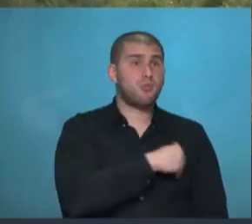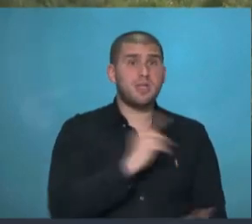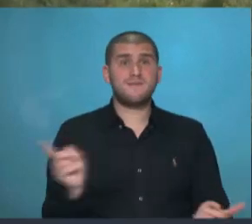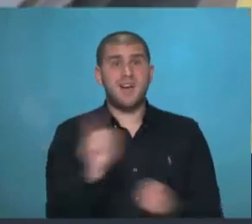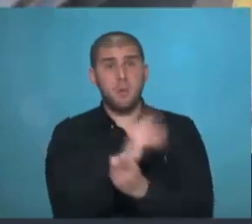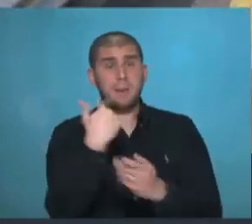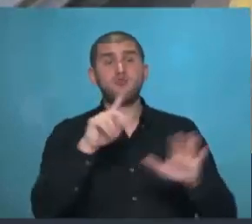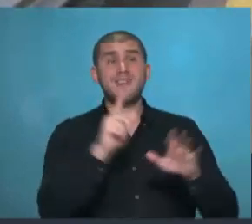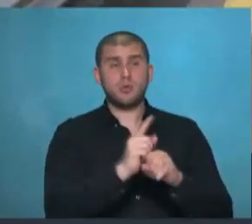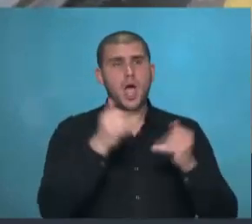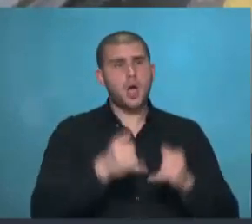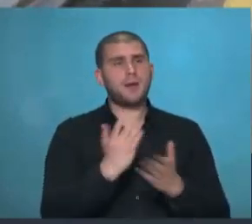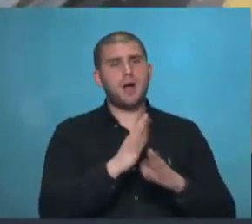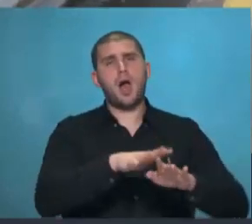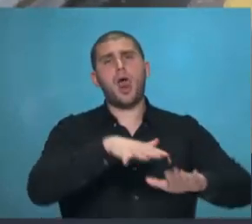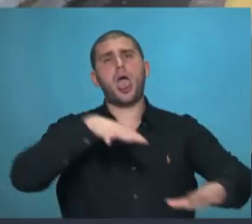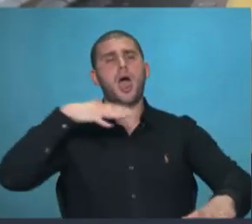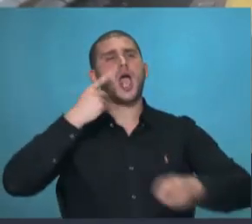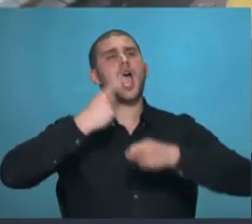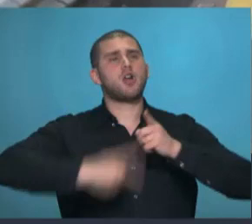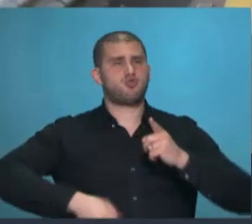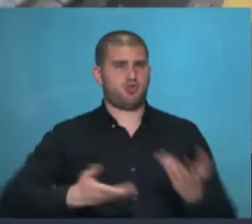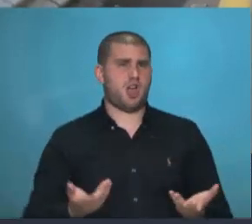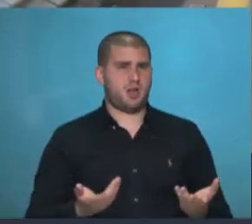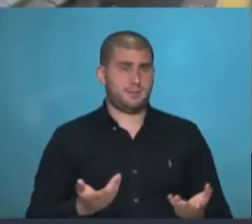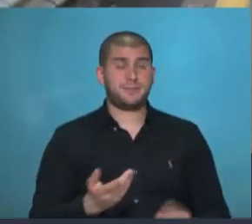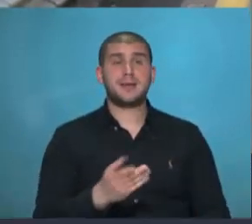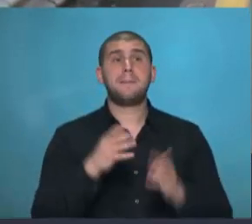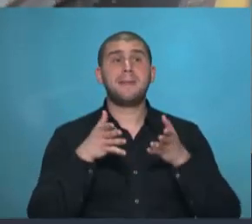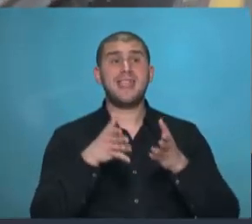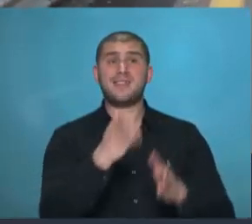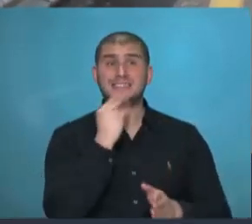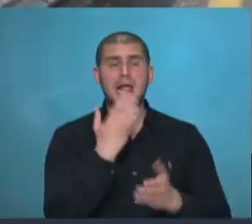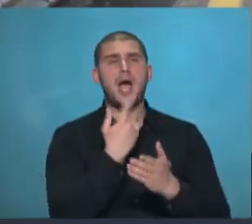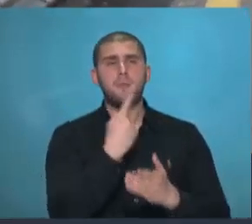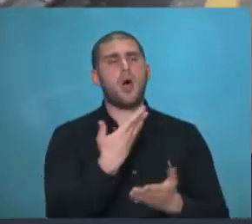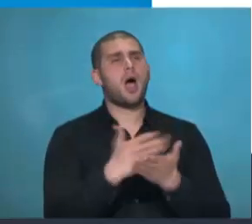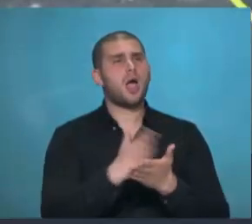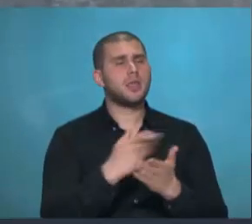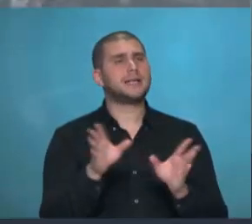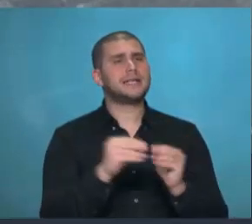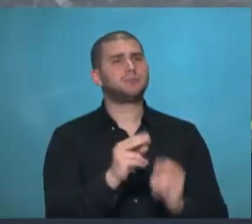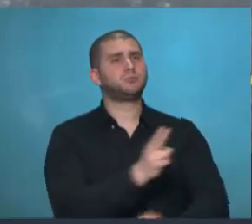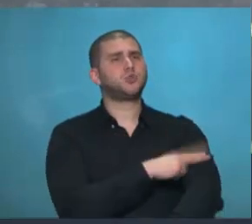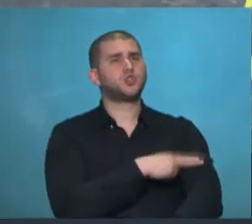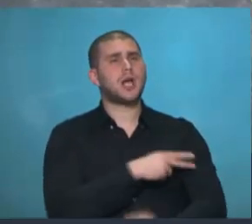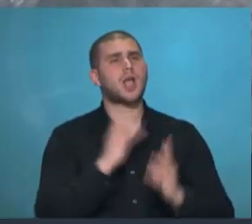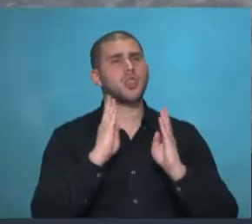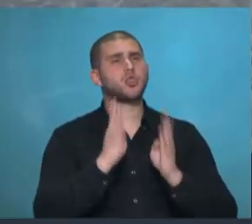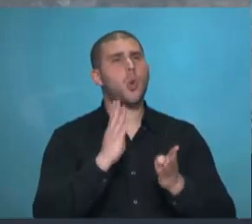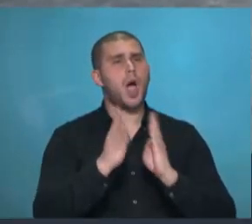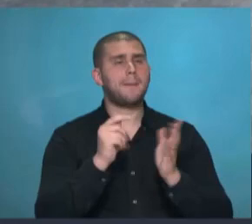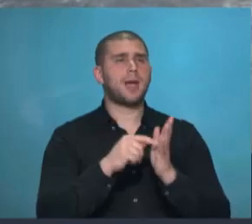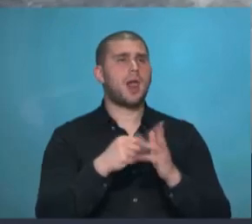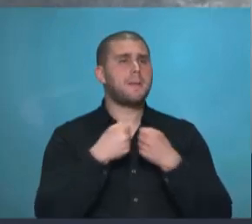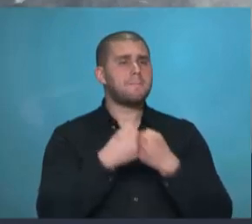ב7 דקות, היום זה יכול להסתרך עד חצי שעה. בנתיבי ישראל הסבירו שההחלטה התקבלה ביחד עם משטרת התנועה כחלק מהמלחמה